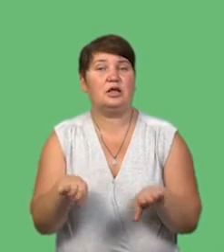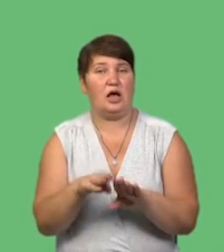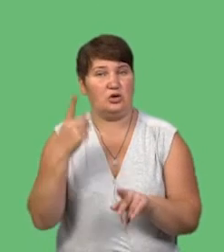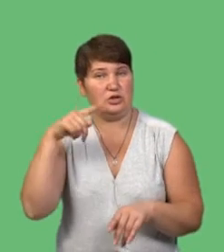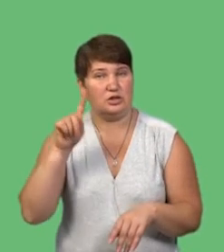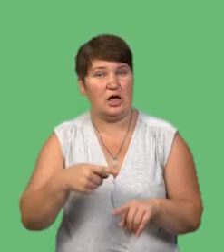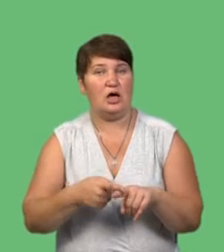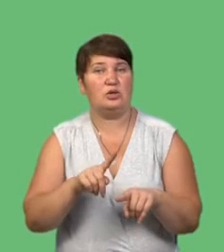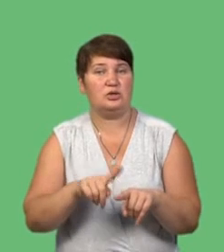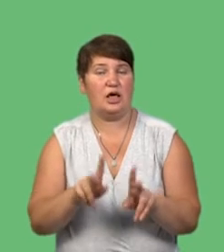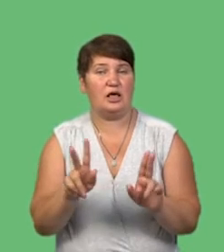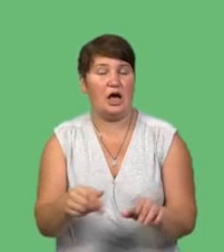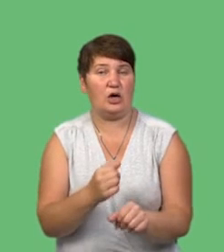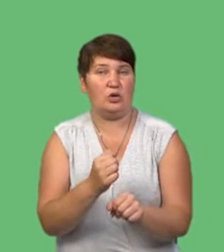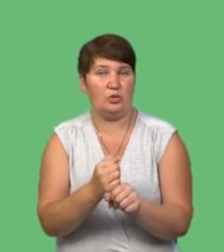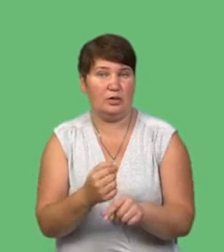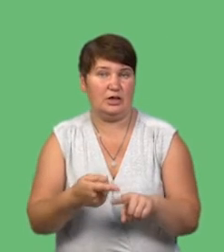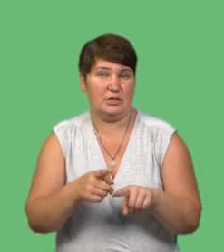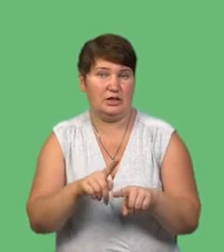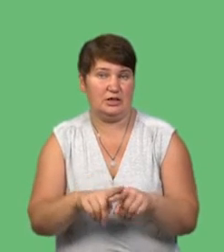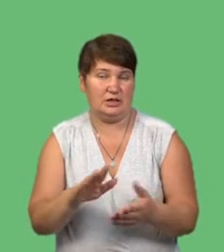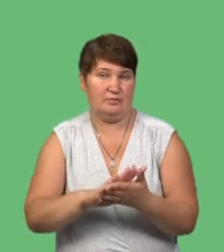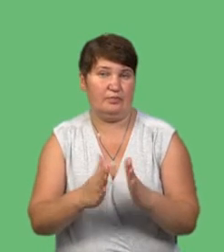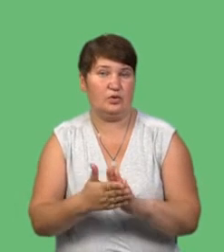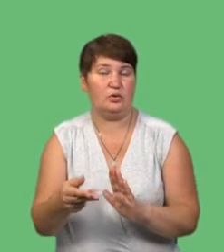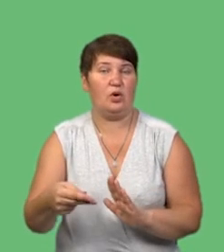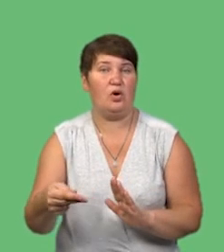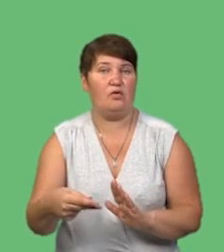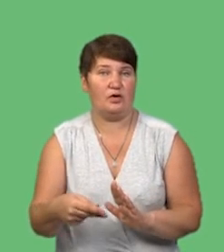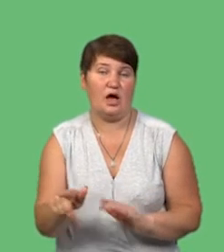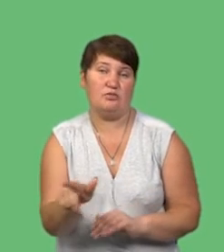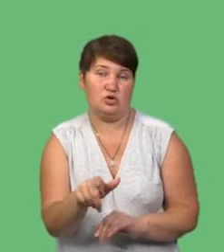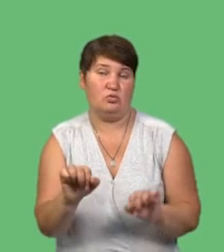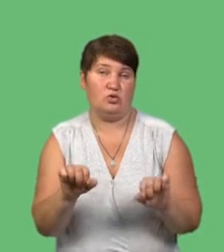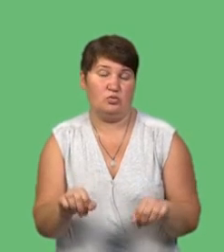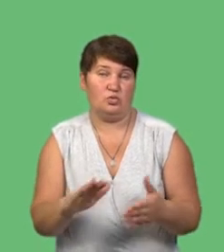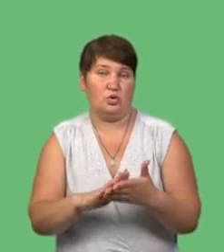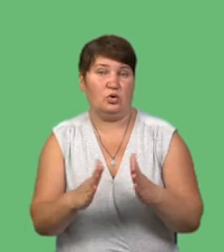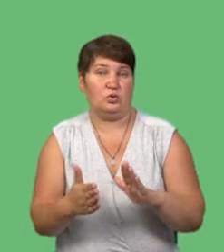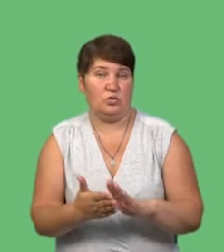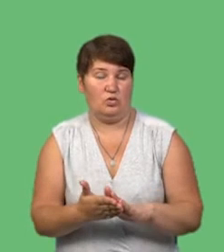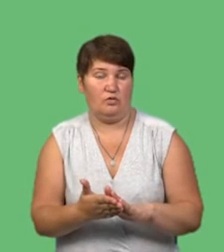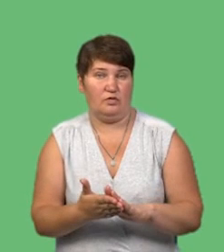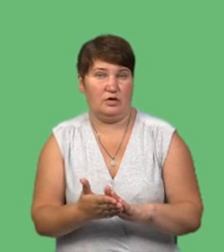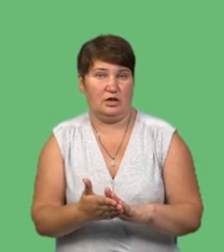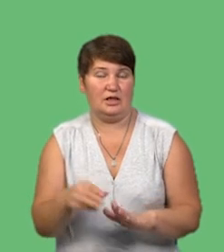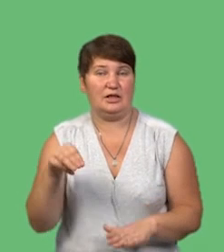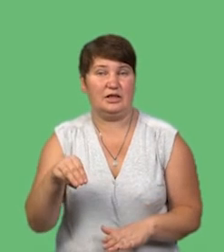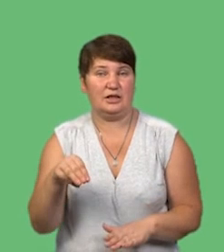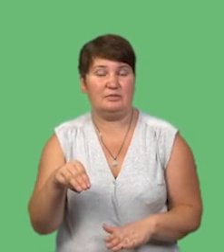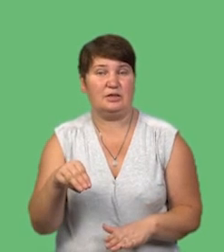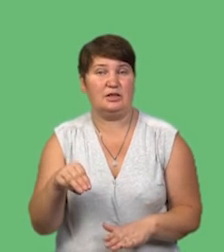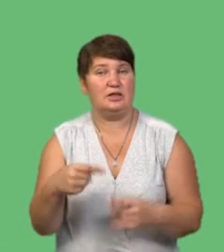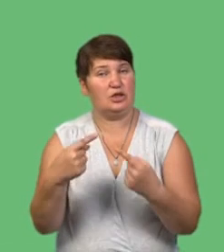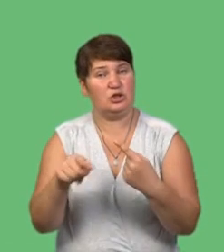яким чином здійснювати ці пасажирські перевезення. І наразі між ними може бути укладений такий договір. Тисменниці тут